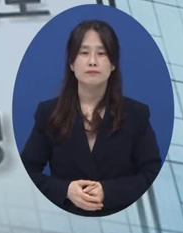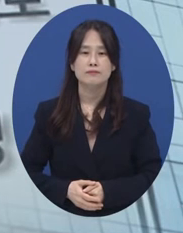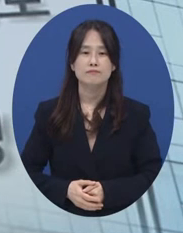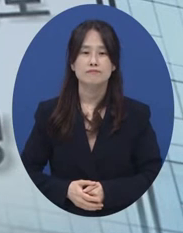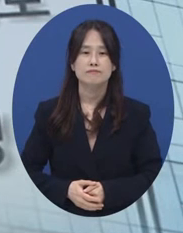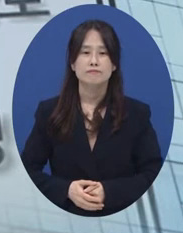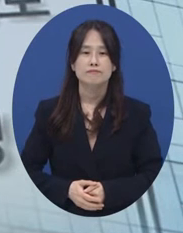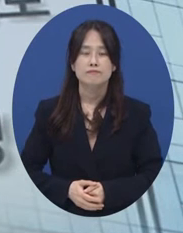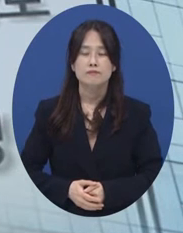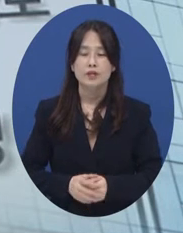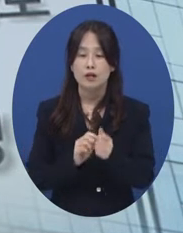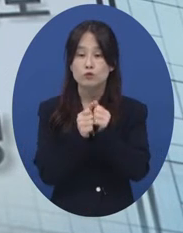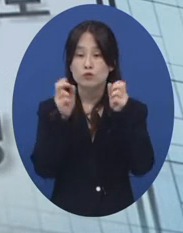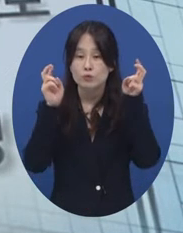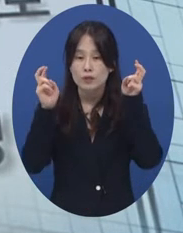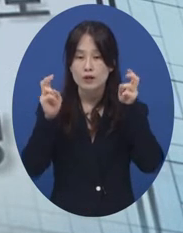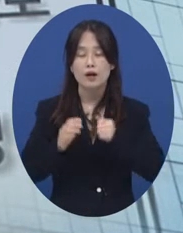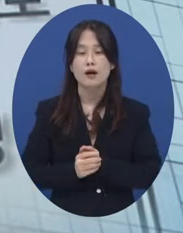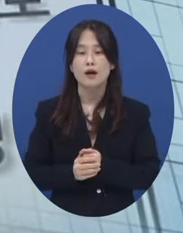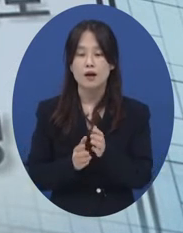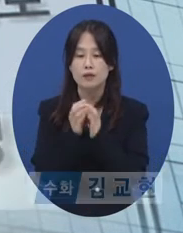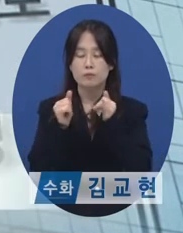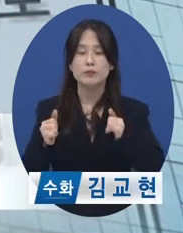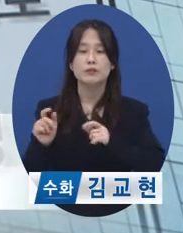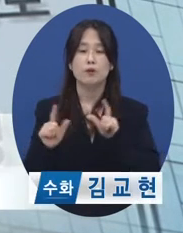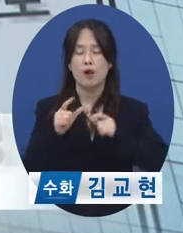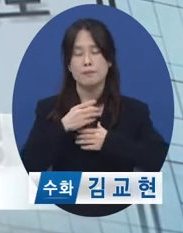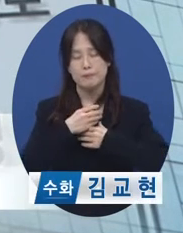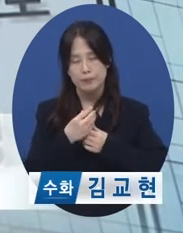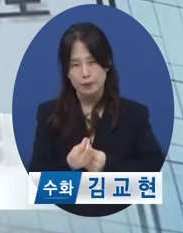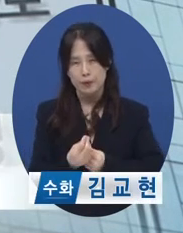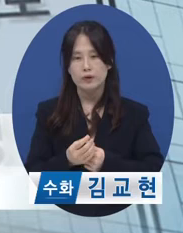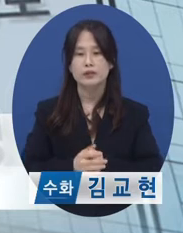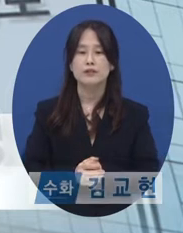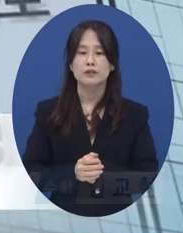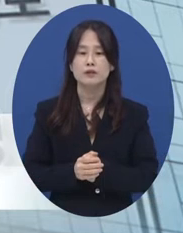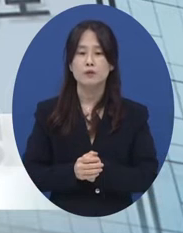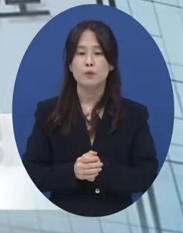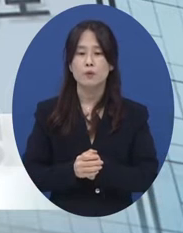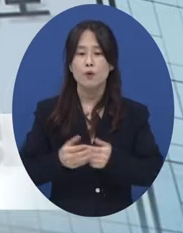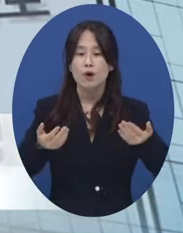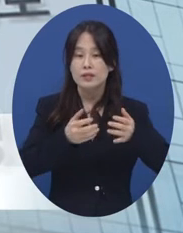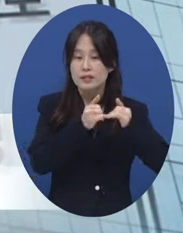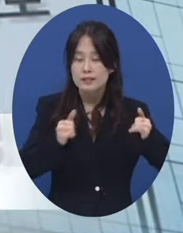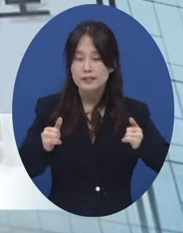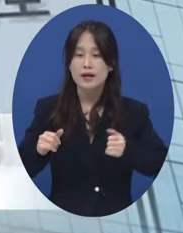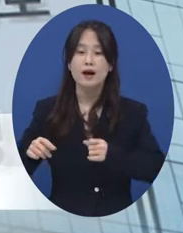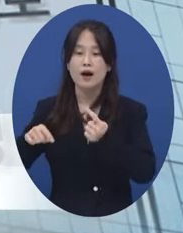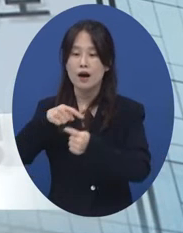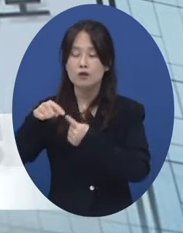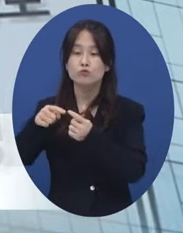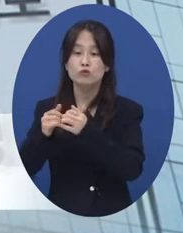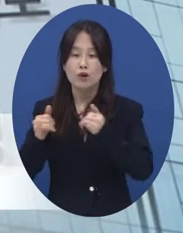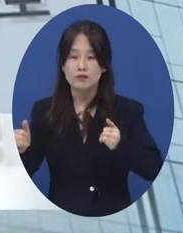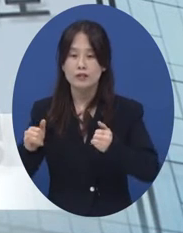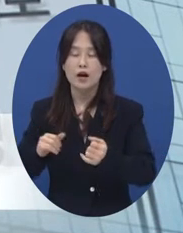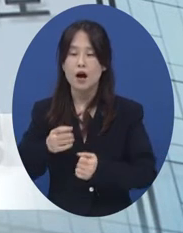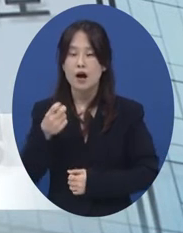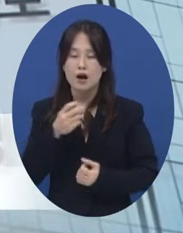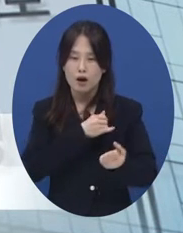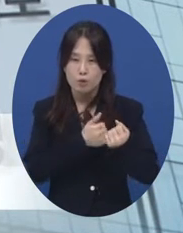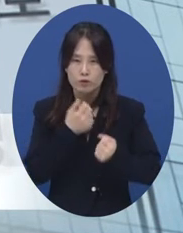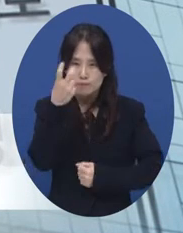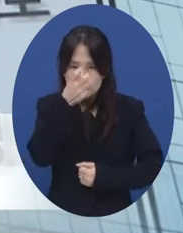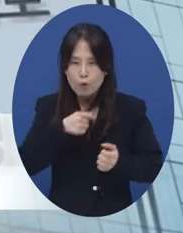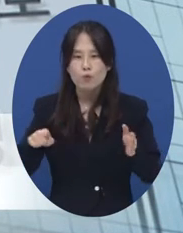경기도 주식회사가 도민 생활을 편리하게 하고 플랫폼 노동자와 소상공인의 권익을 보호하기 위한 공공 매달의